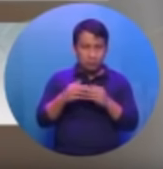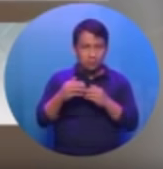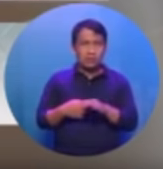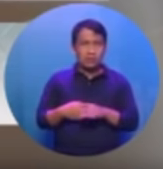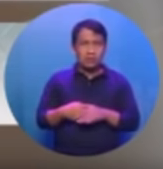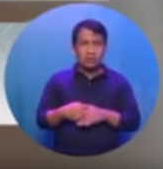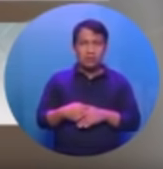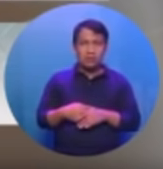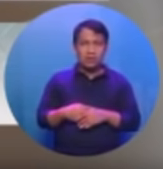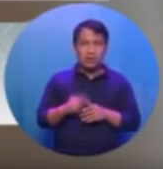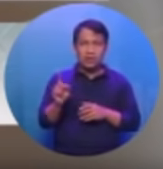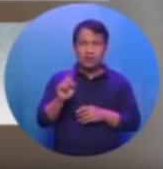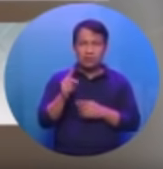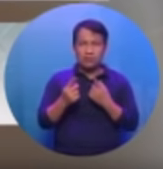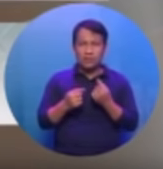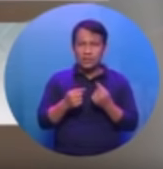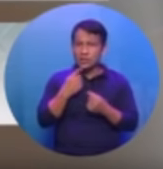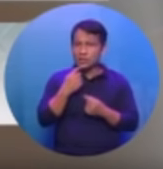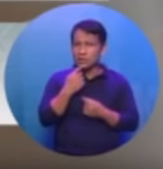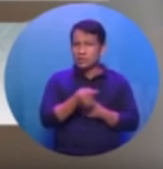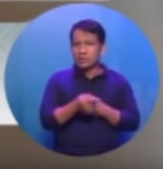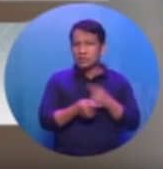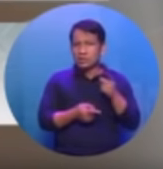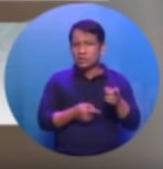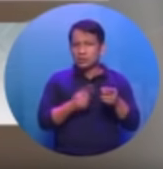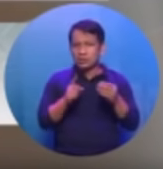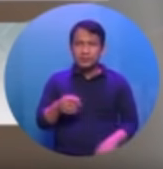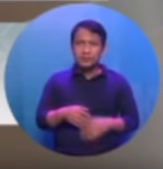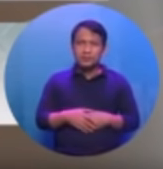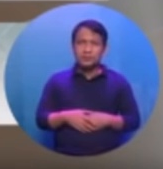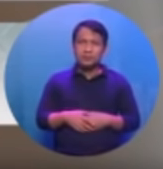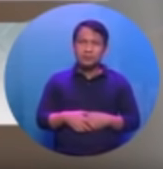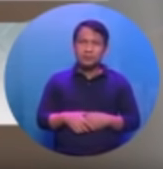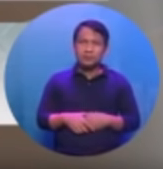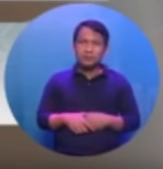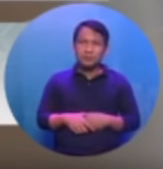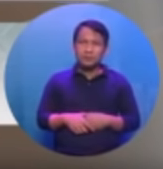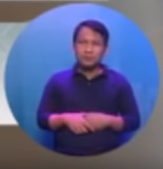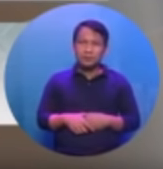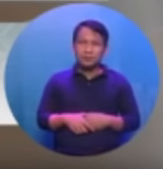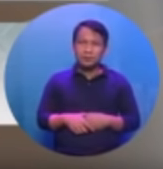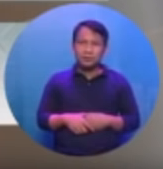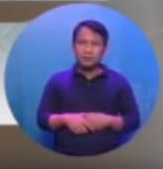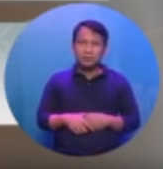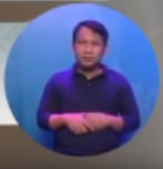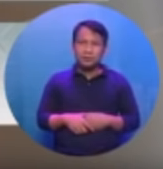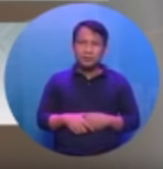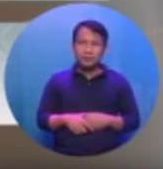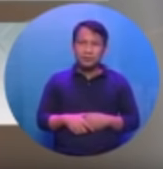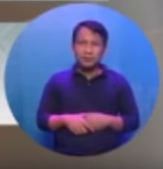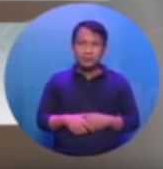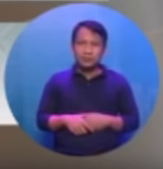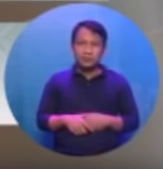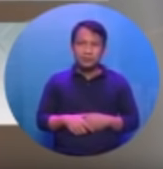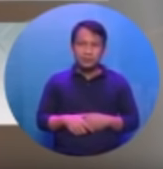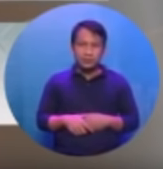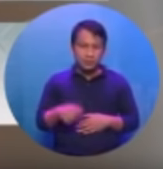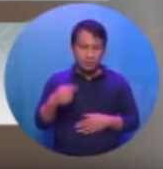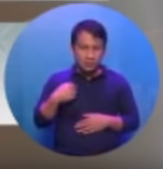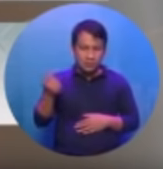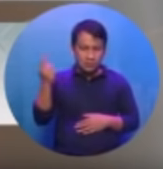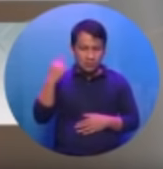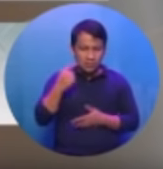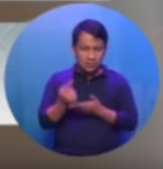video yon. Ano naman po ang sabi po ng nanay niya? Bale, ganito po yan, sir. Nung last week po pumunta ako sa bahay